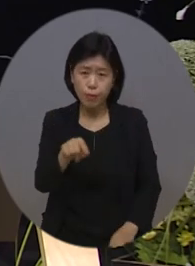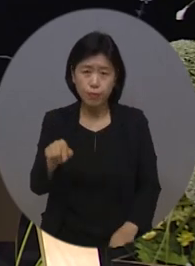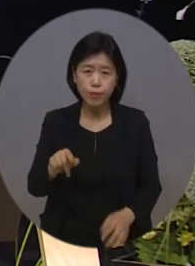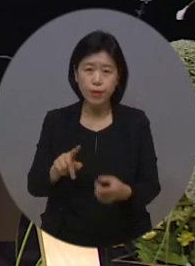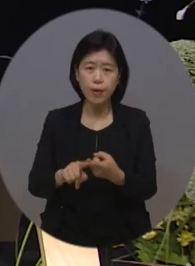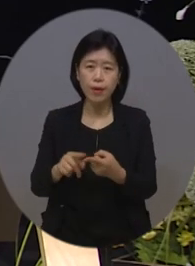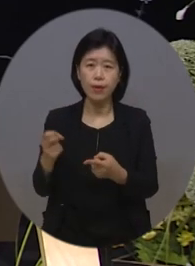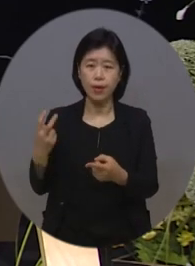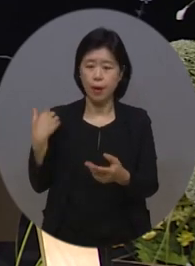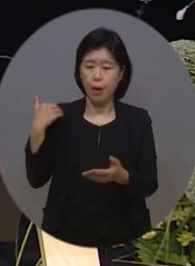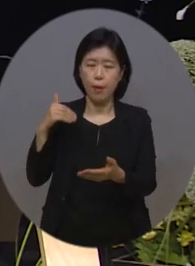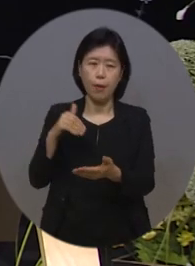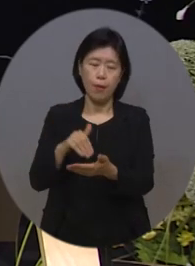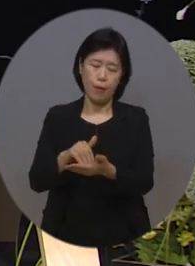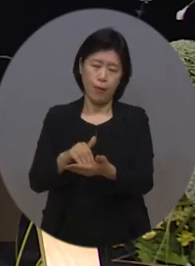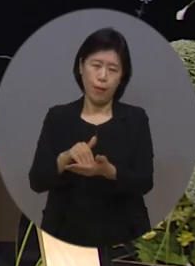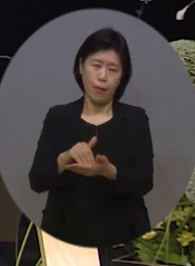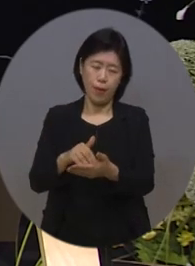아닐까요?